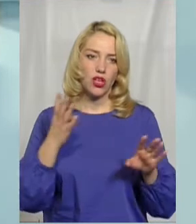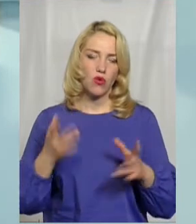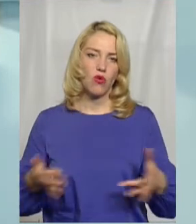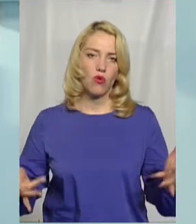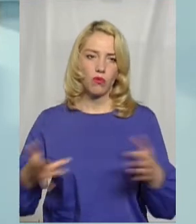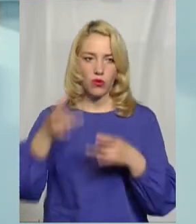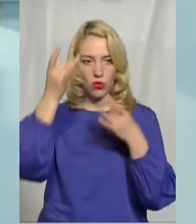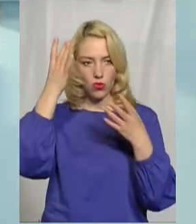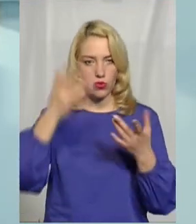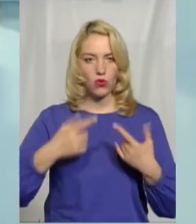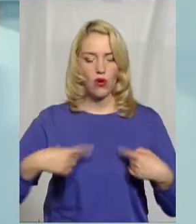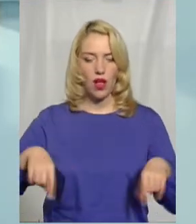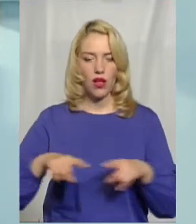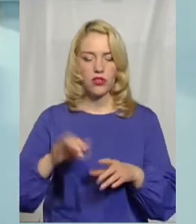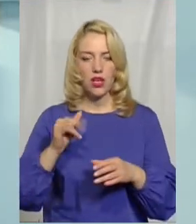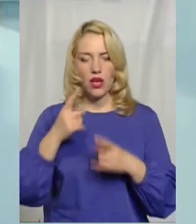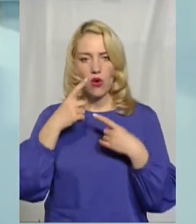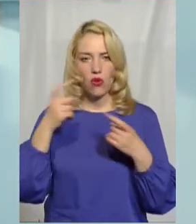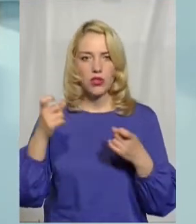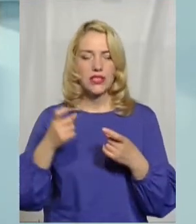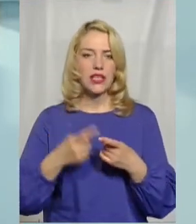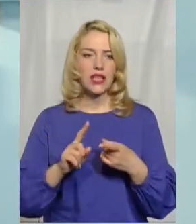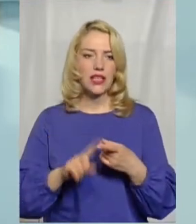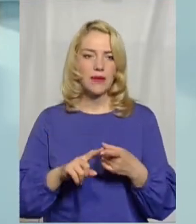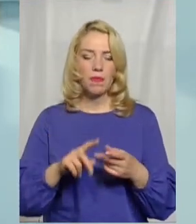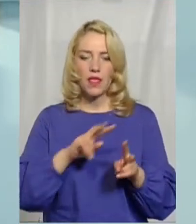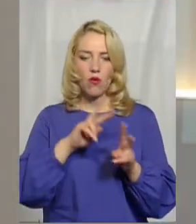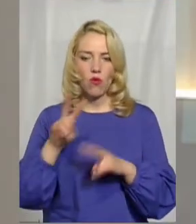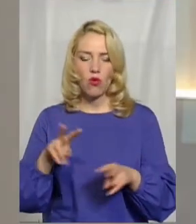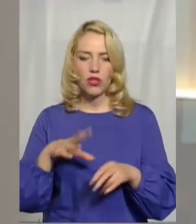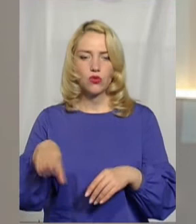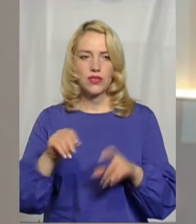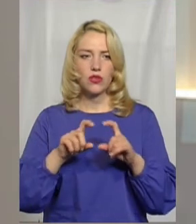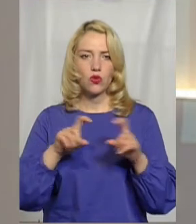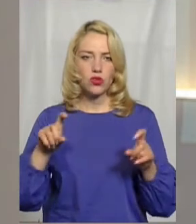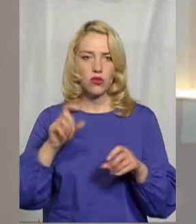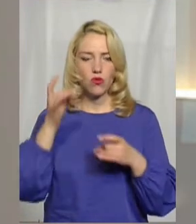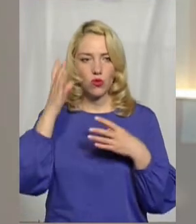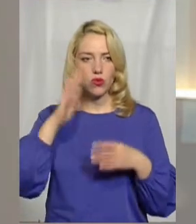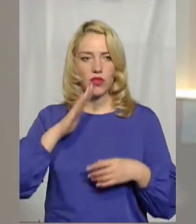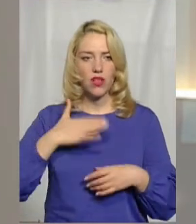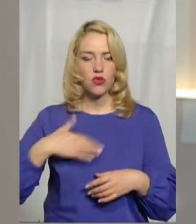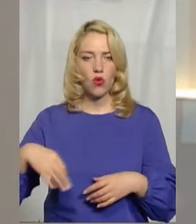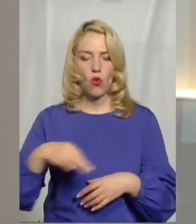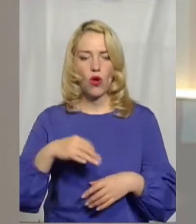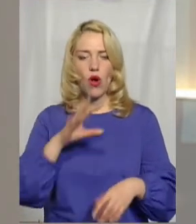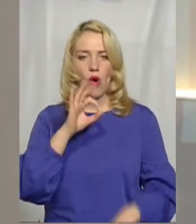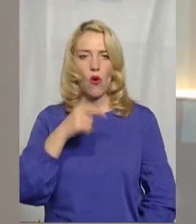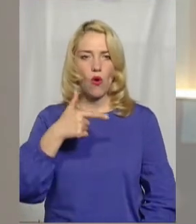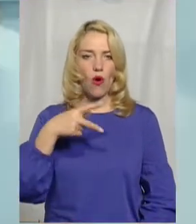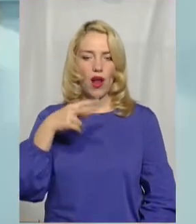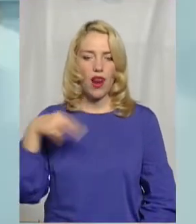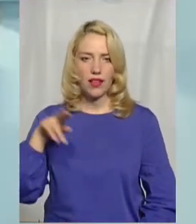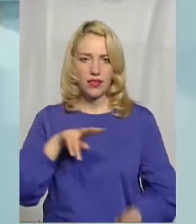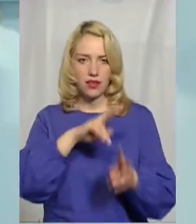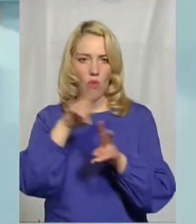охопимо культурну галузь і оголосили огляд в всіх установах культури нашої області. Що означає огляд? Огляд – це